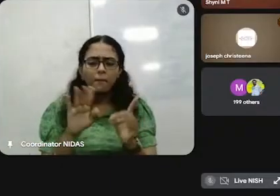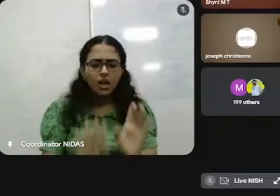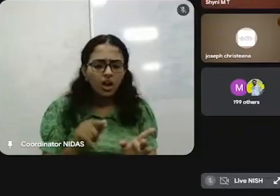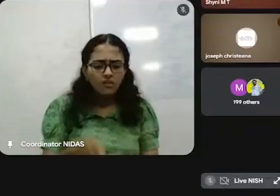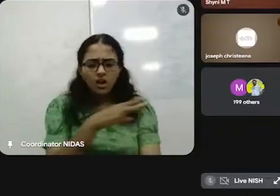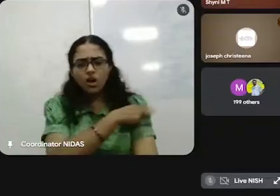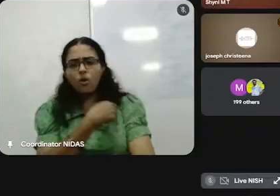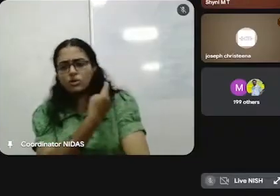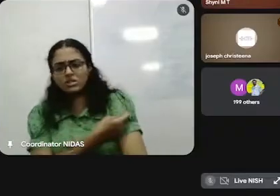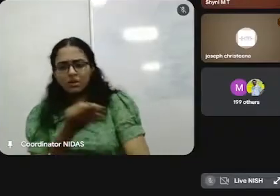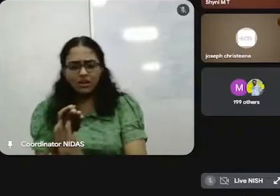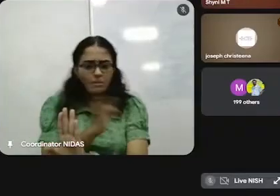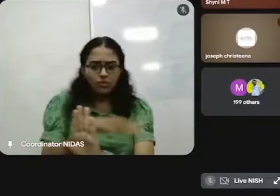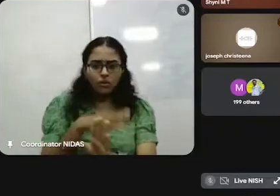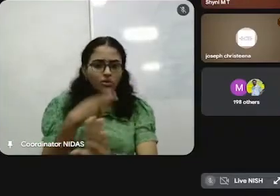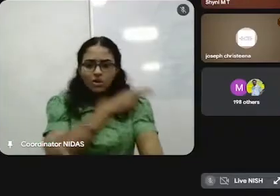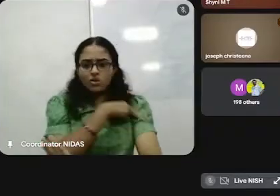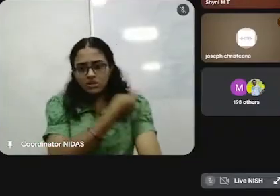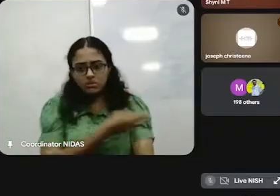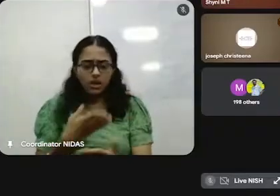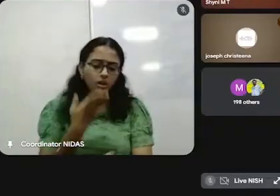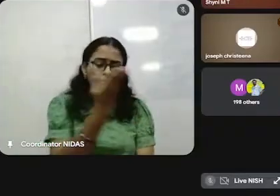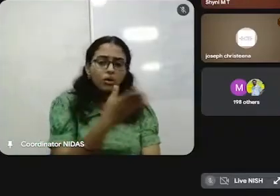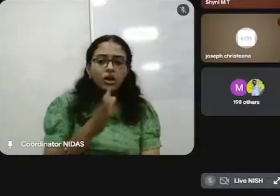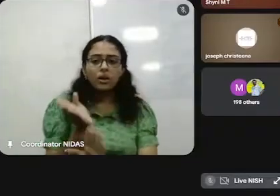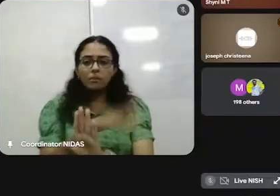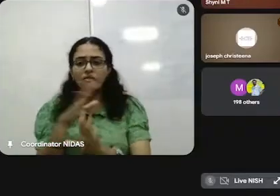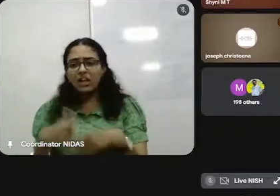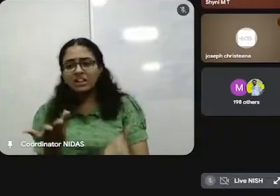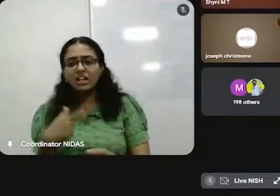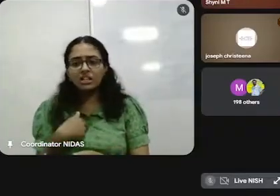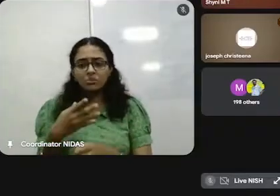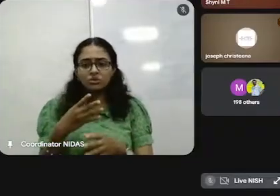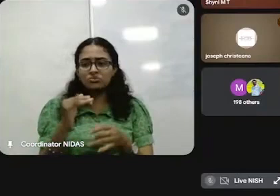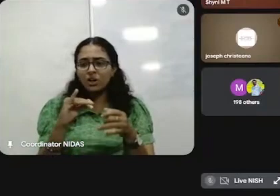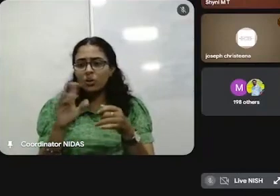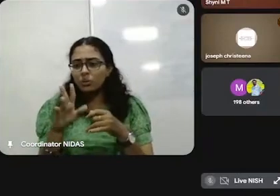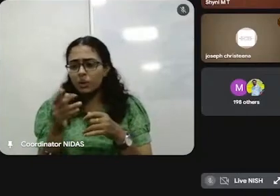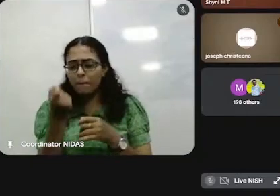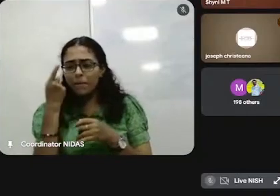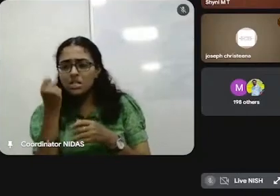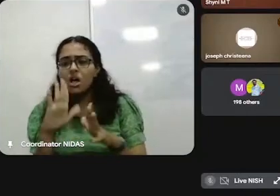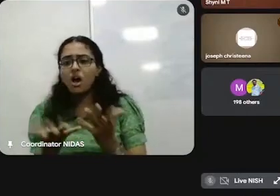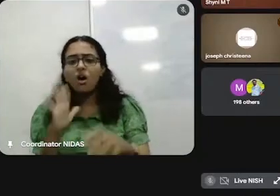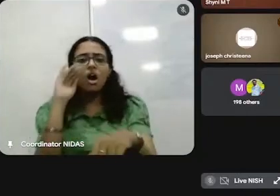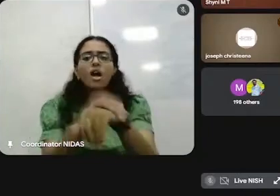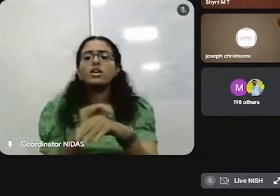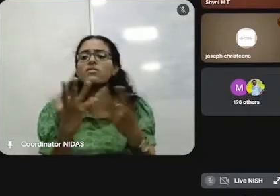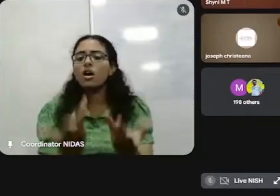ഹോസ്പിറ്റലൈസ് കൊണ്ടുപോകുന്നതിന് തൊട്ട് മുമ്പ് അല്ലാതെ അതിന്റെ മുൻപുള്ള ദിവസങ്ങളിലോ എന്തെങ്കിലും ഒരു സിംറ്റംസ് നമുക്ക് തിരിച്ചറിയാൻ സാധിക്കുമോ?